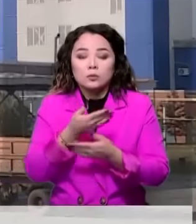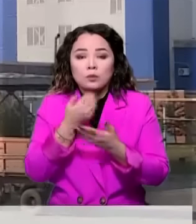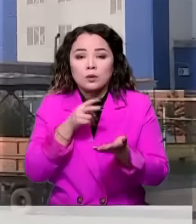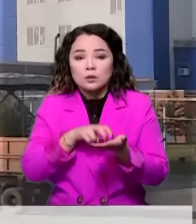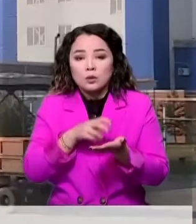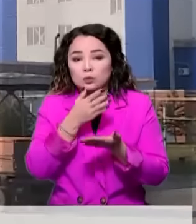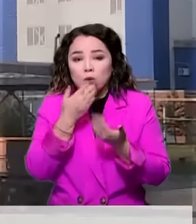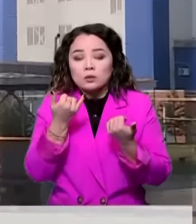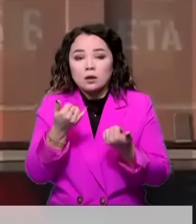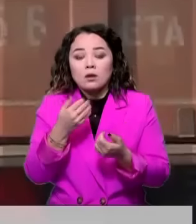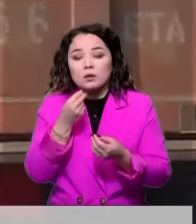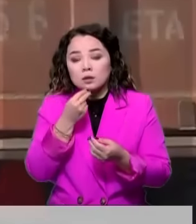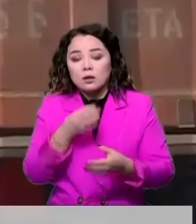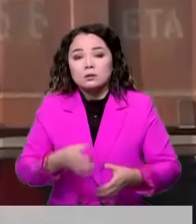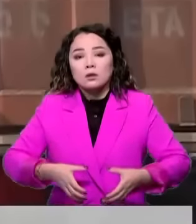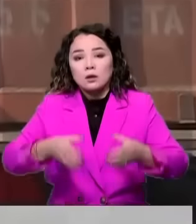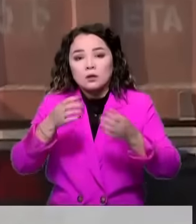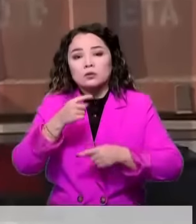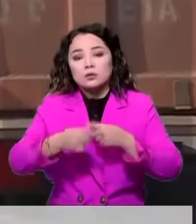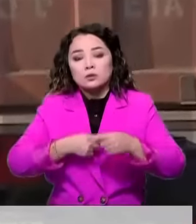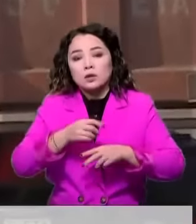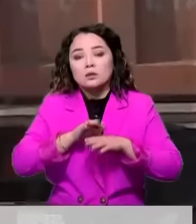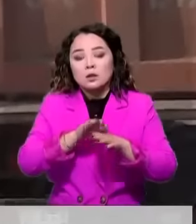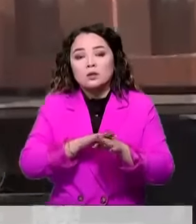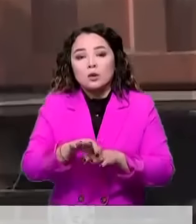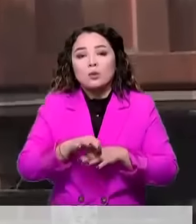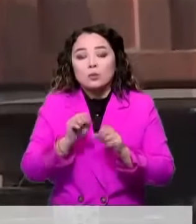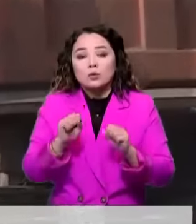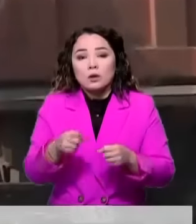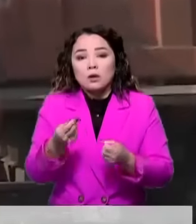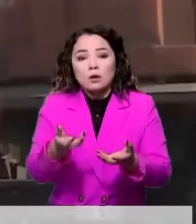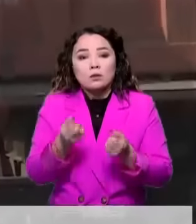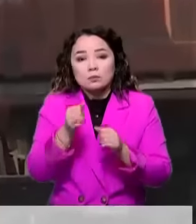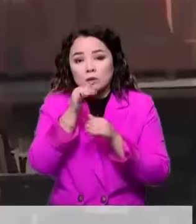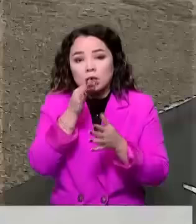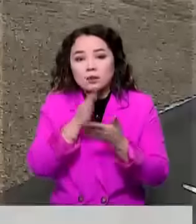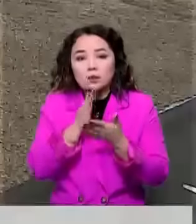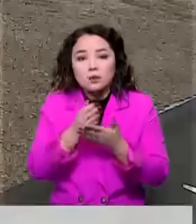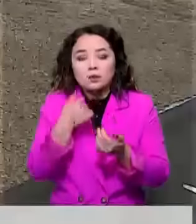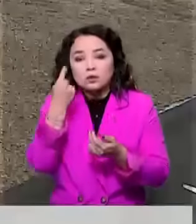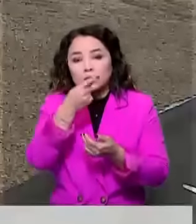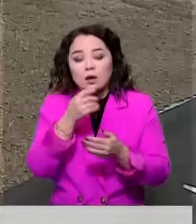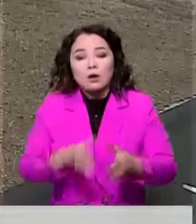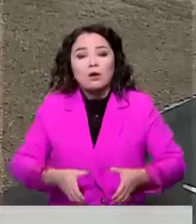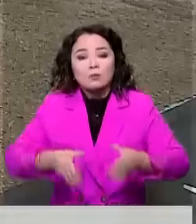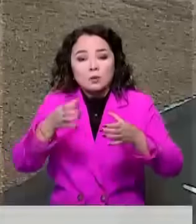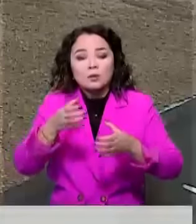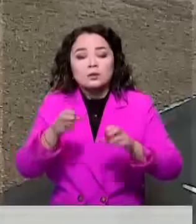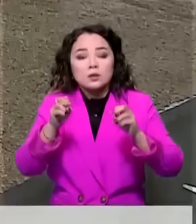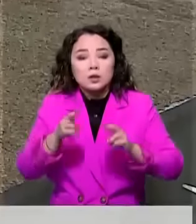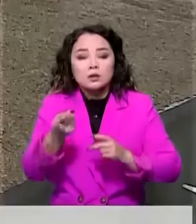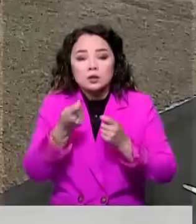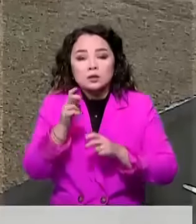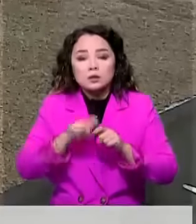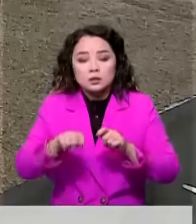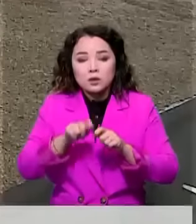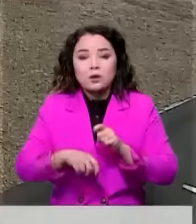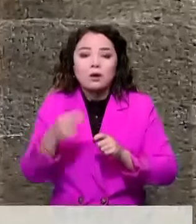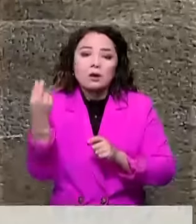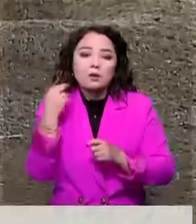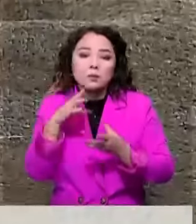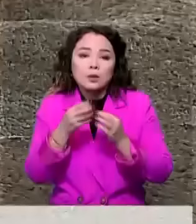тек астықты элеватор арқылы ғана өткізуге болады. Ал олар алмай жатыр. Сондықтан жеке қамбаларындағы бидайды тексеріп, қарыз